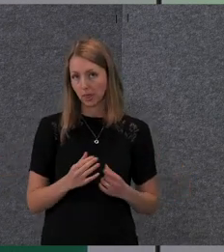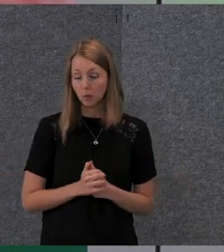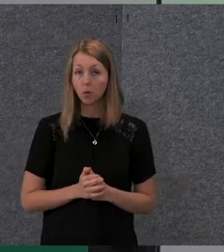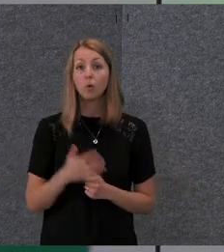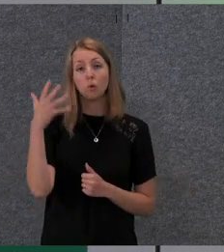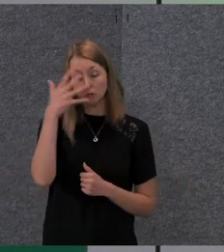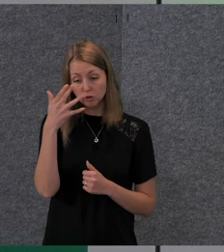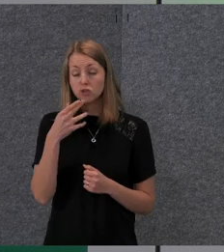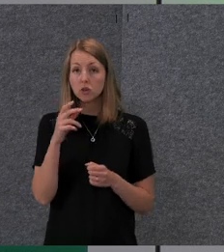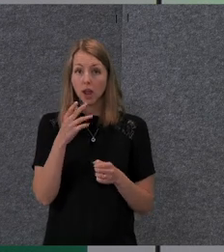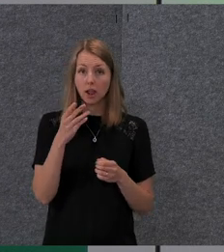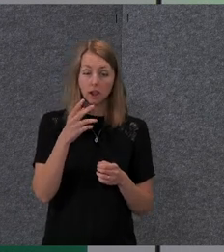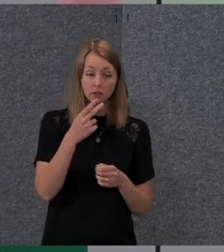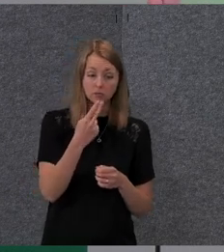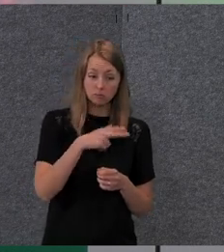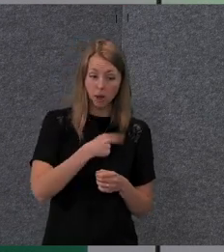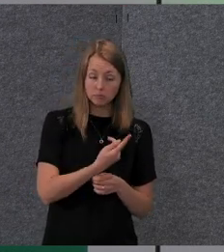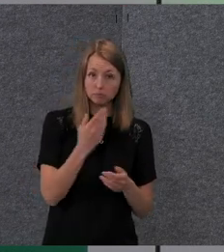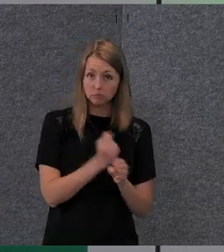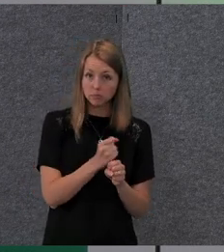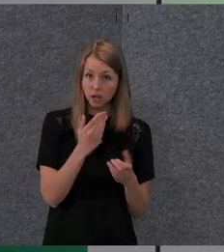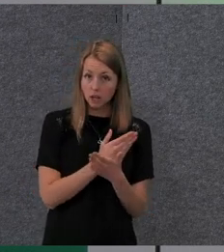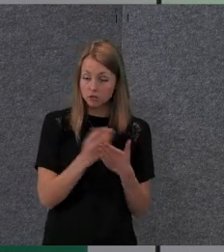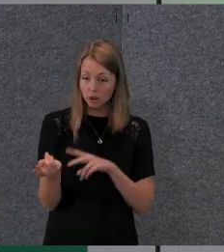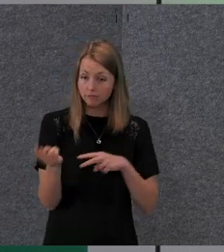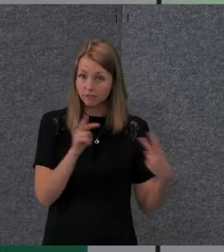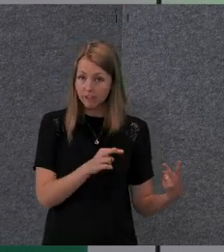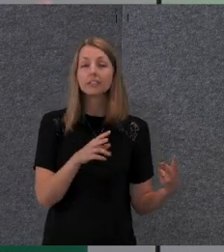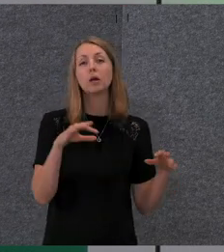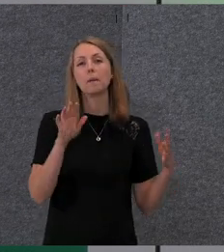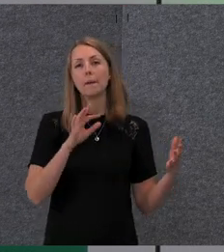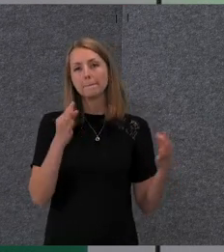einer Zusatzversorgung, im öffentlichen Dienst gibt es das ja auch heute